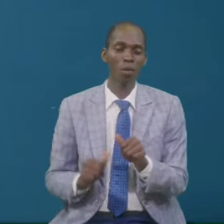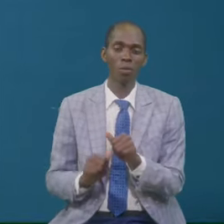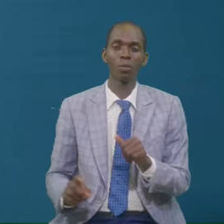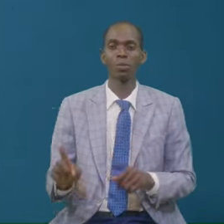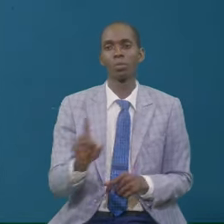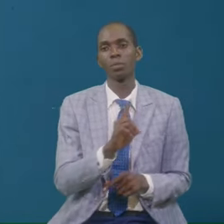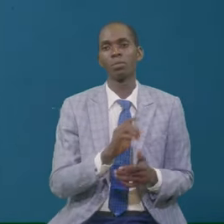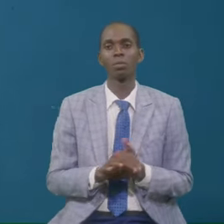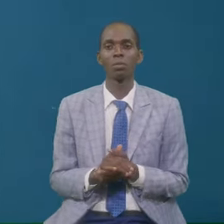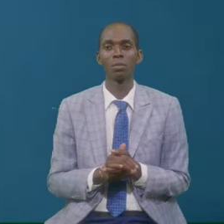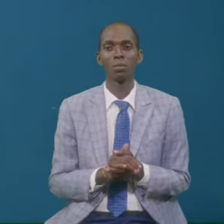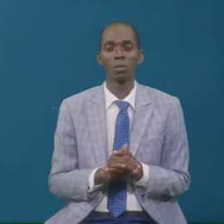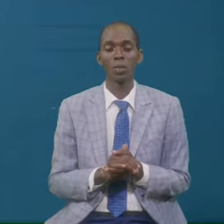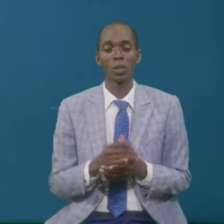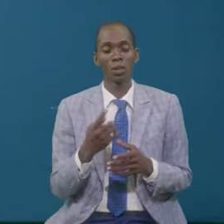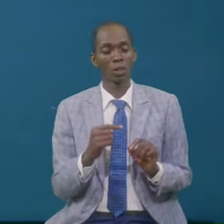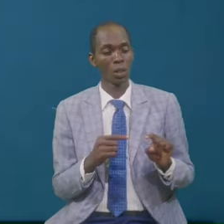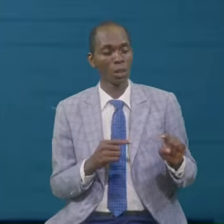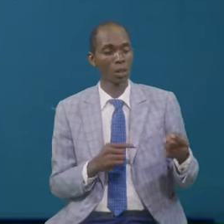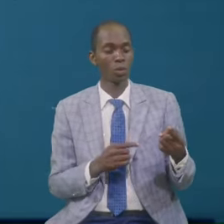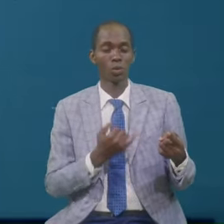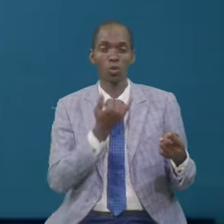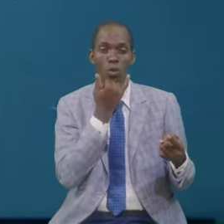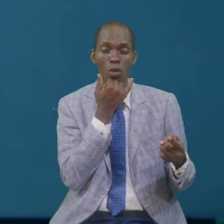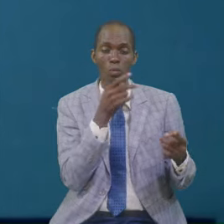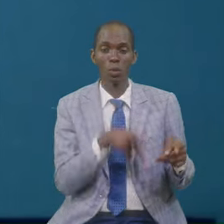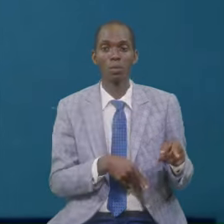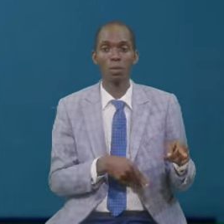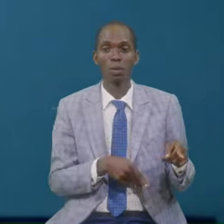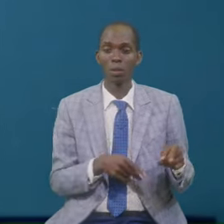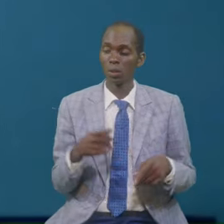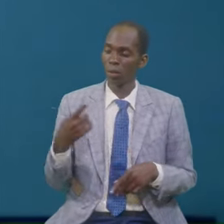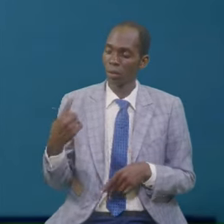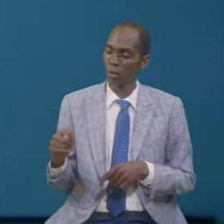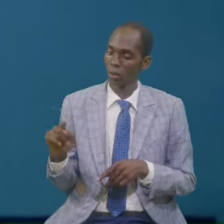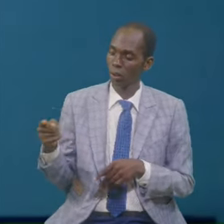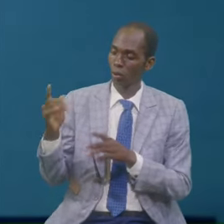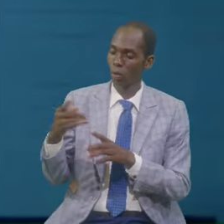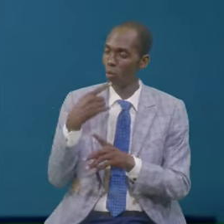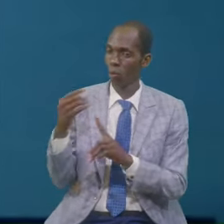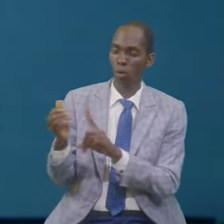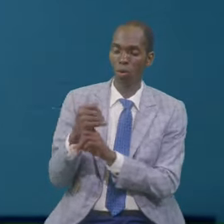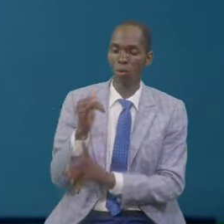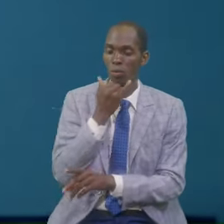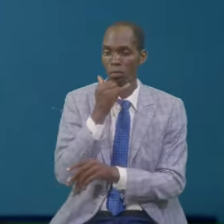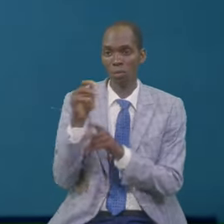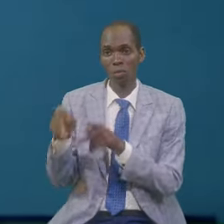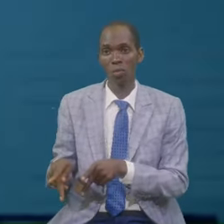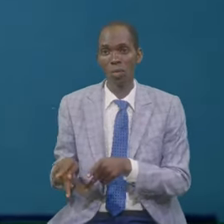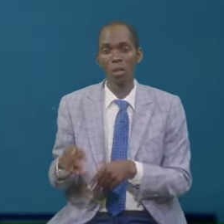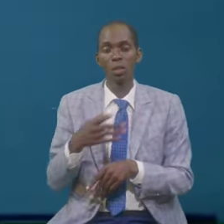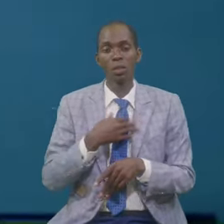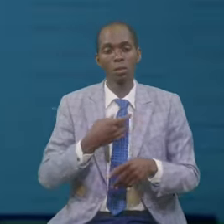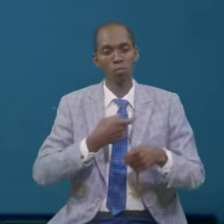The accused. Ninda moopabadda vaadu. The accuser. Ninda moopina vaadu. The prosecutor.